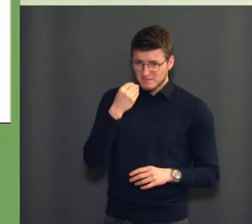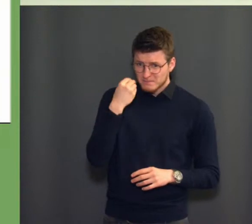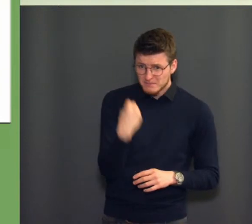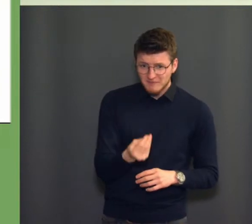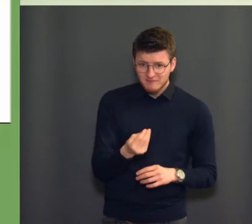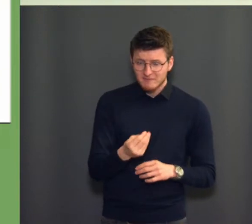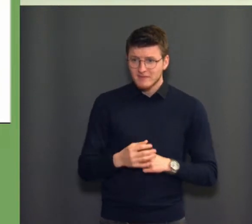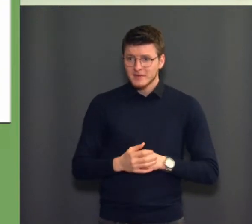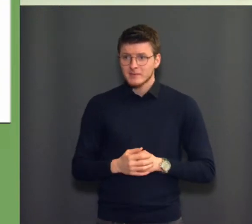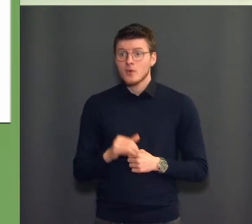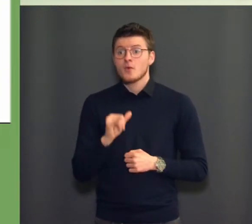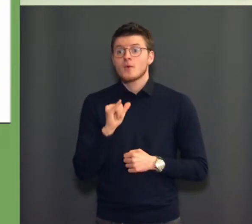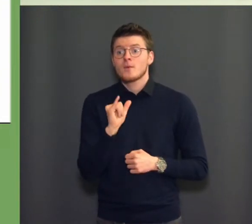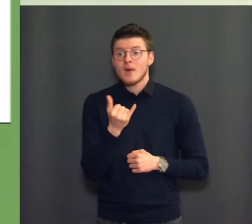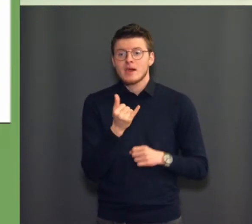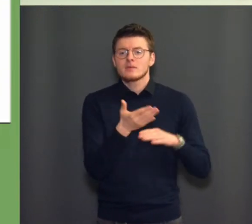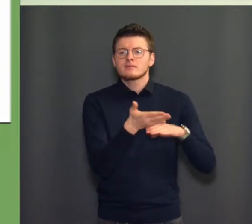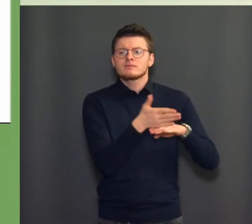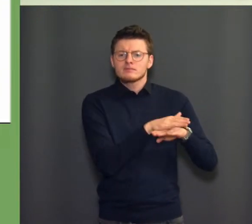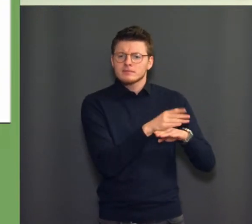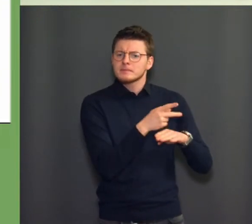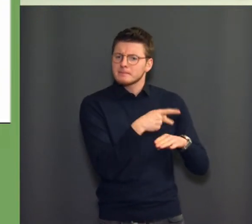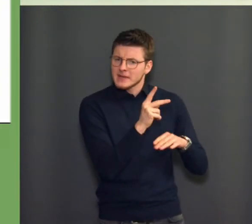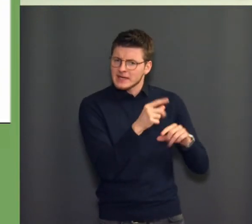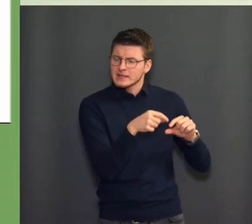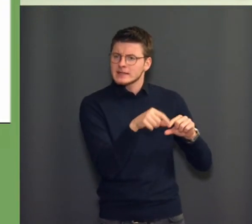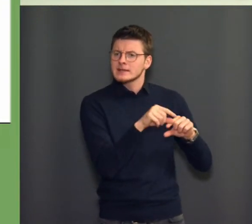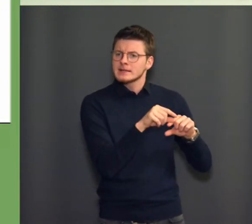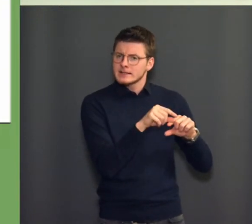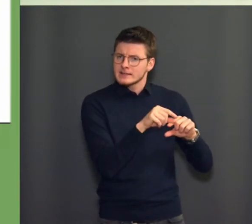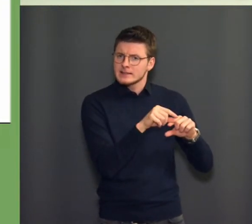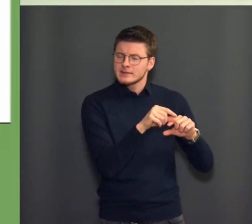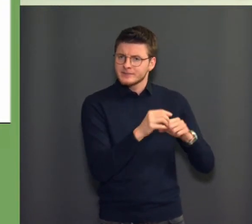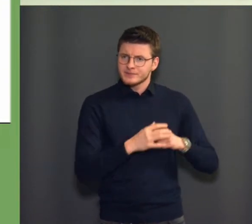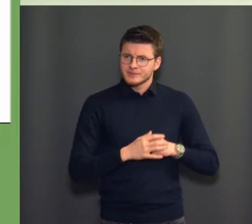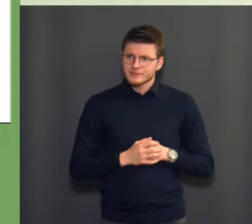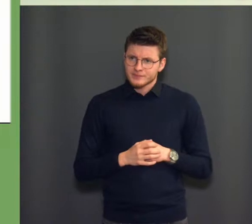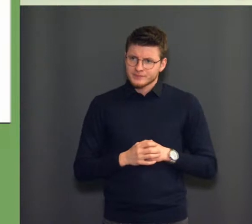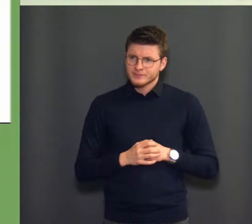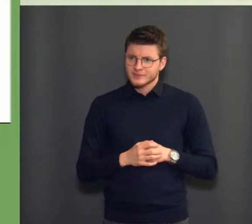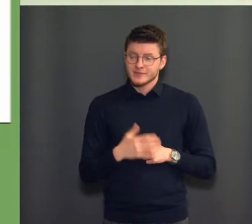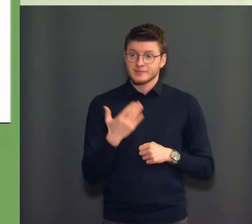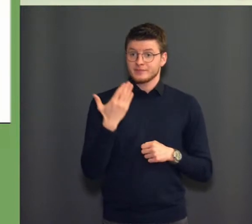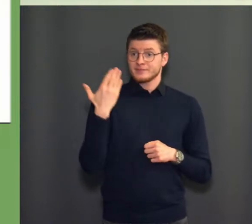13 naar 20 per week, maar dit blijft al bij al een laag getal.